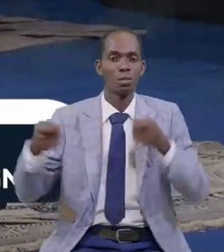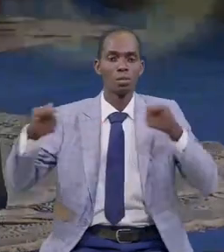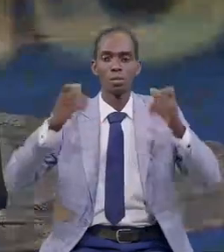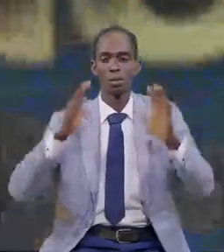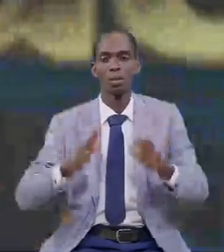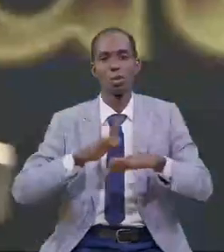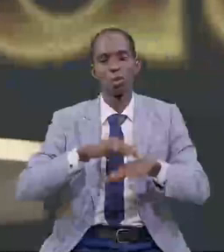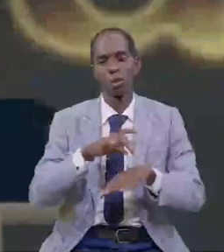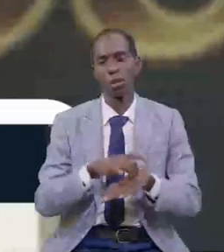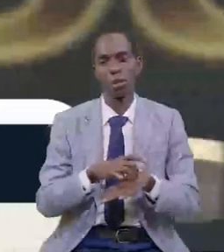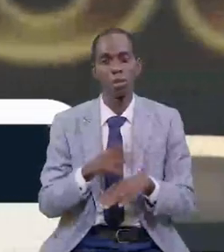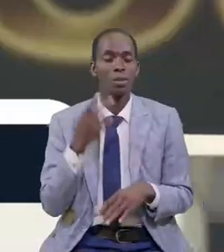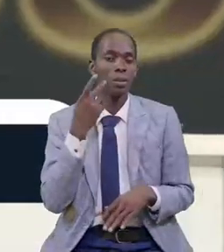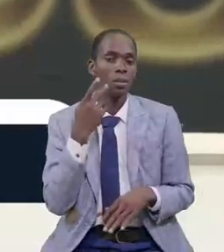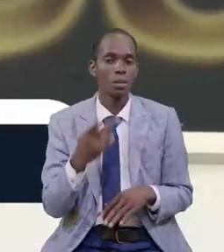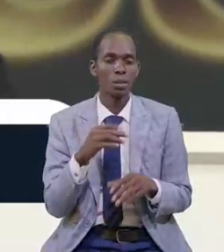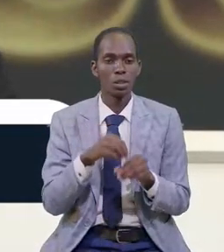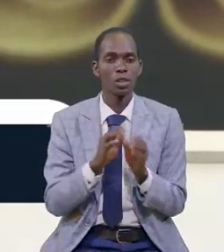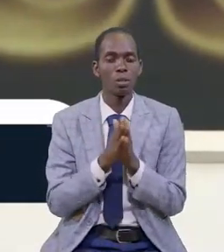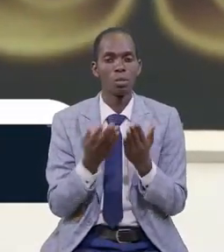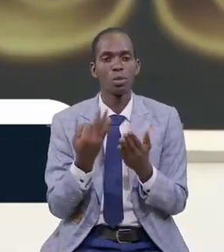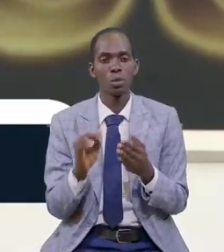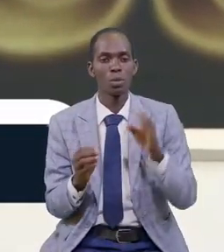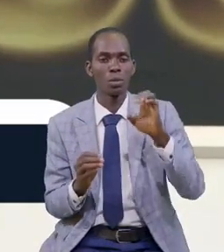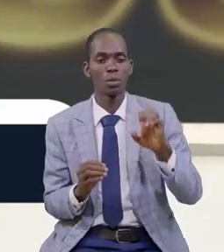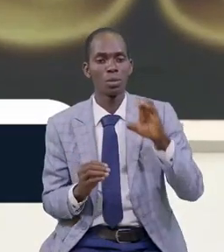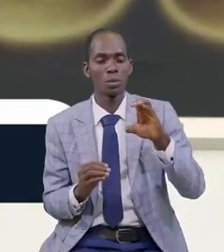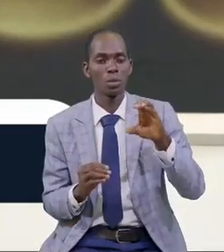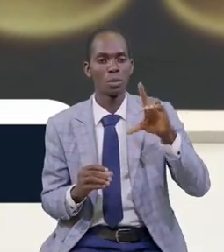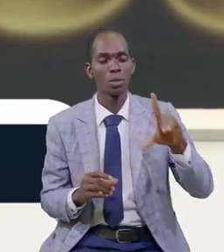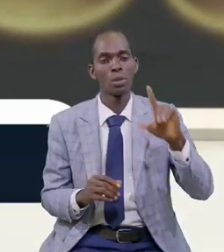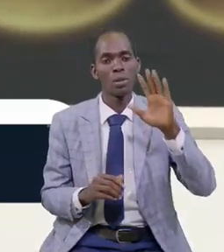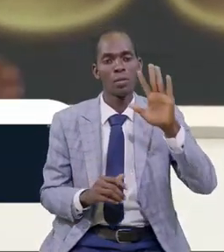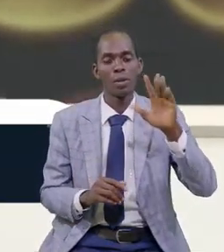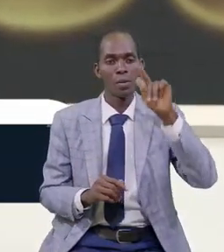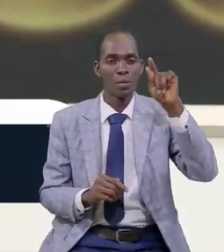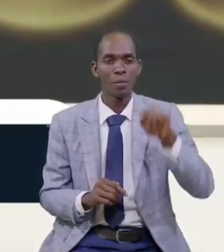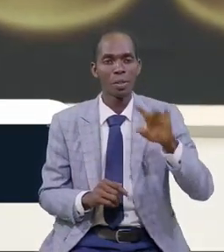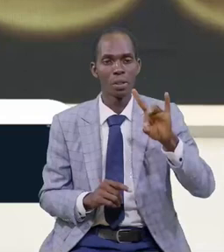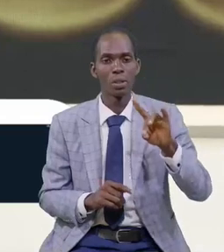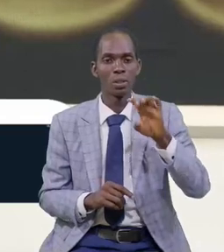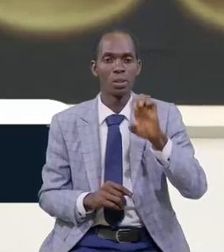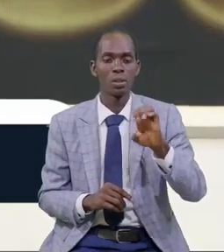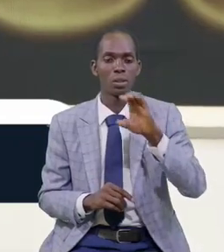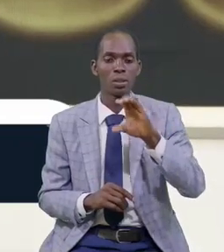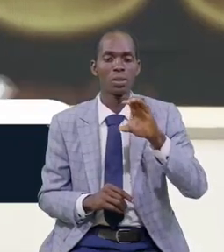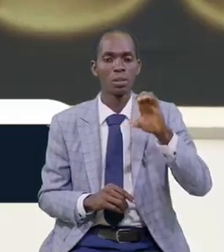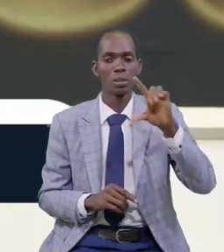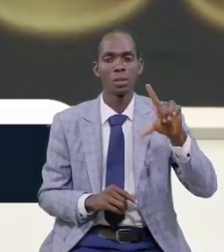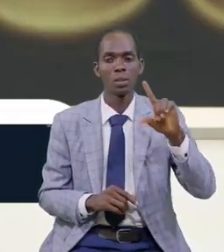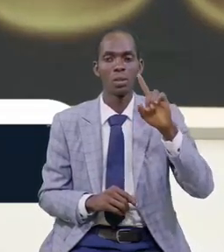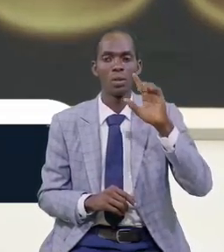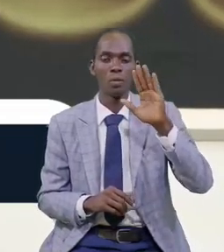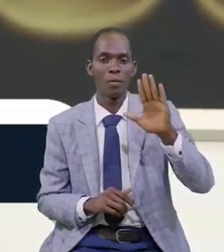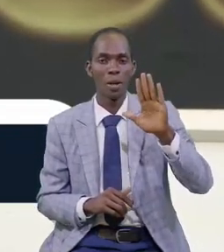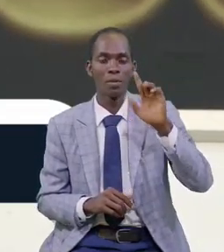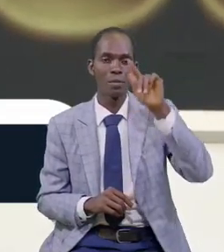pour plus grand plus grand que le plus grand souverain eclésiaste